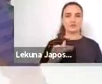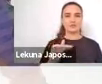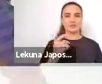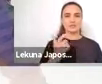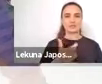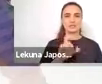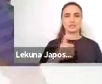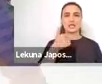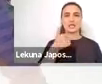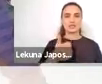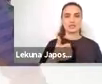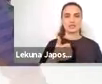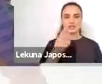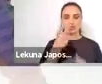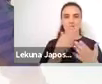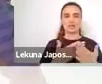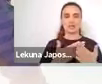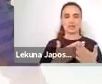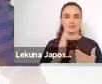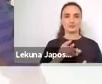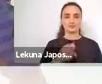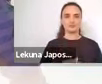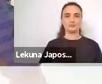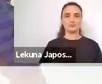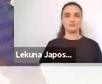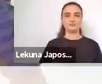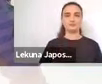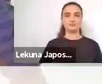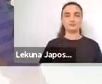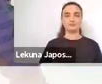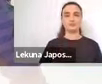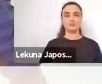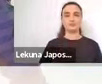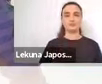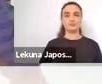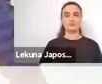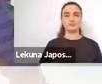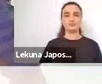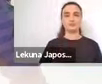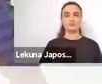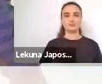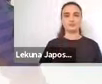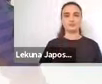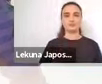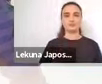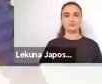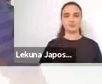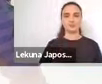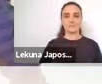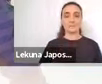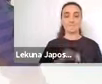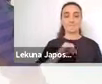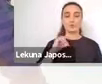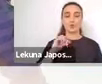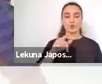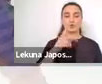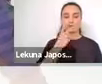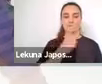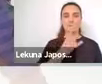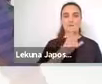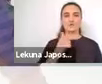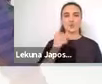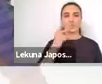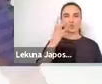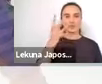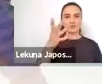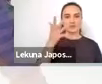ძალიან კარგად დაინახავთ მათ მიერ თქვენს აღქმას ერთი საკუთარი